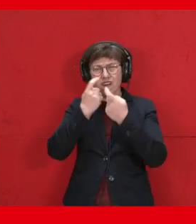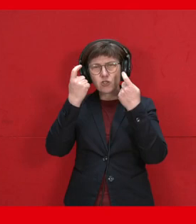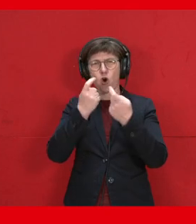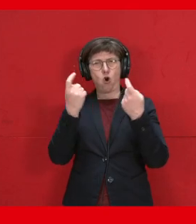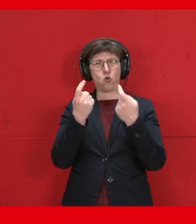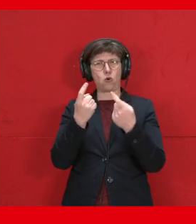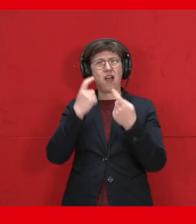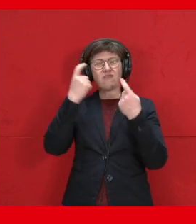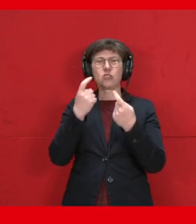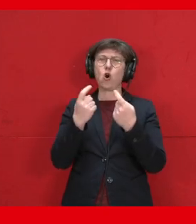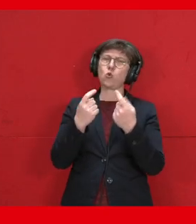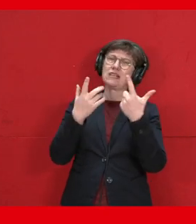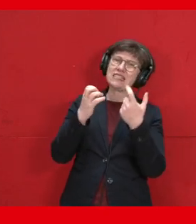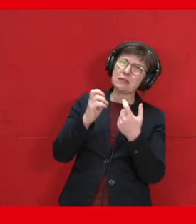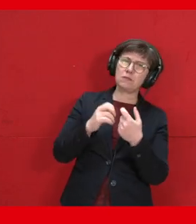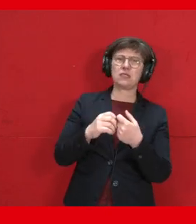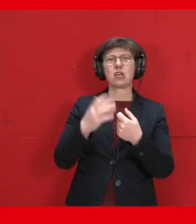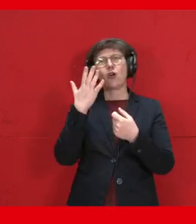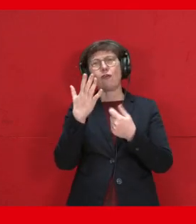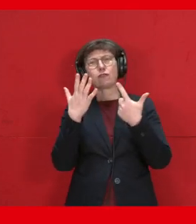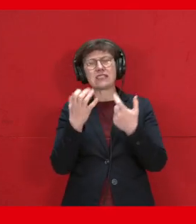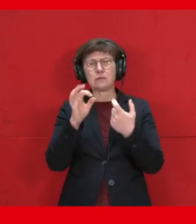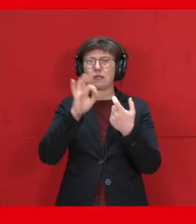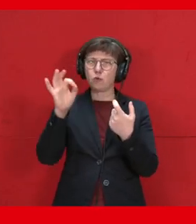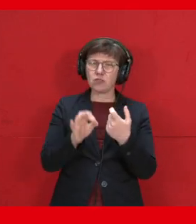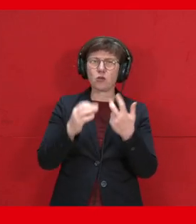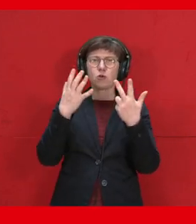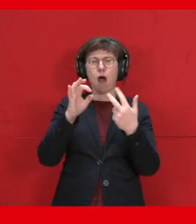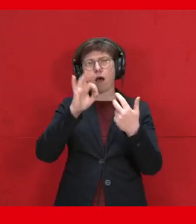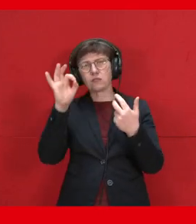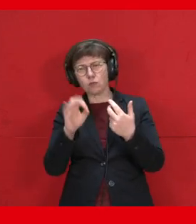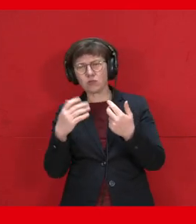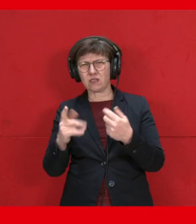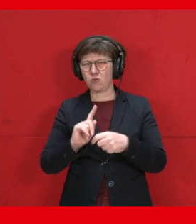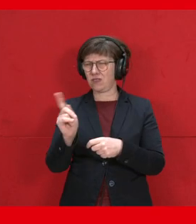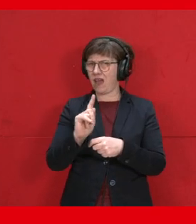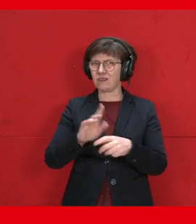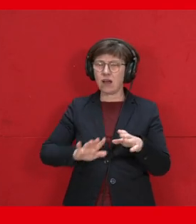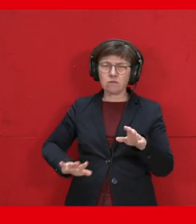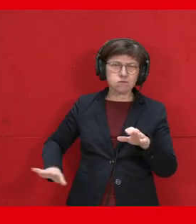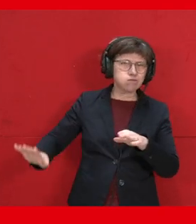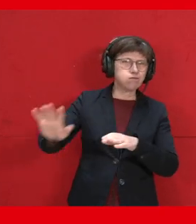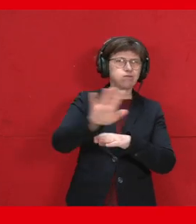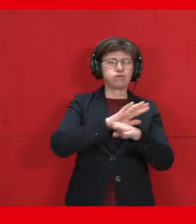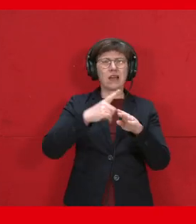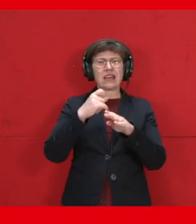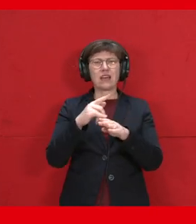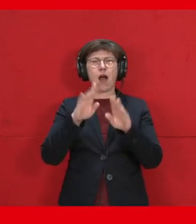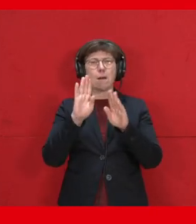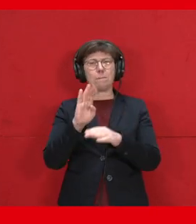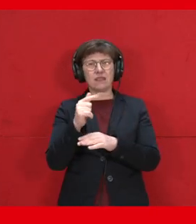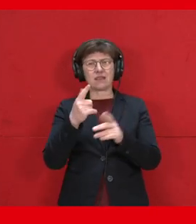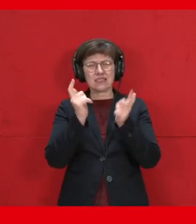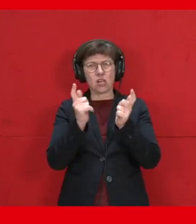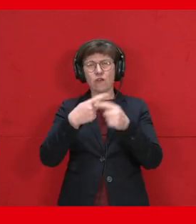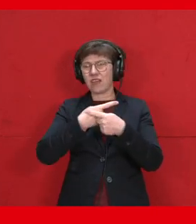eine Versorgung zu 70% oder 75% oder 80% ist. Eine flächendeckende Gigabit-Gesellschaft meint